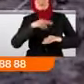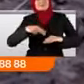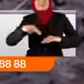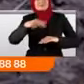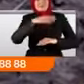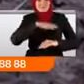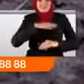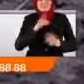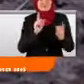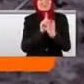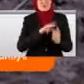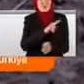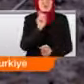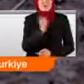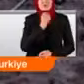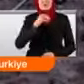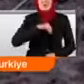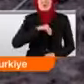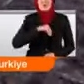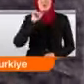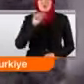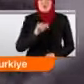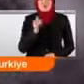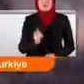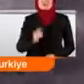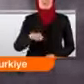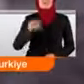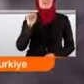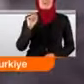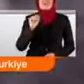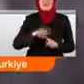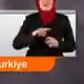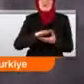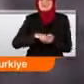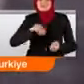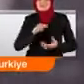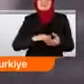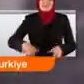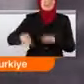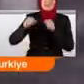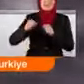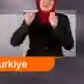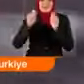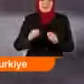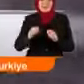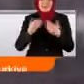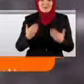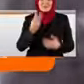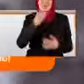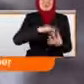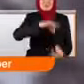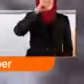onları çamurlu bir yola çıkardı kirlenmesin diye terliklerine çıkaran adam 3 metrelik suda gözden kaybolacağı ndan habersizdi